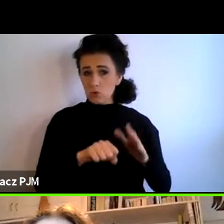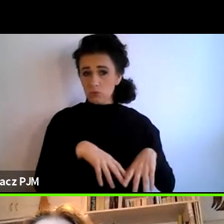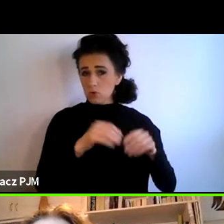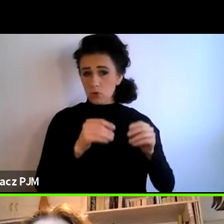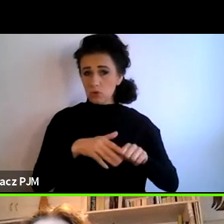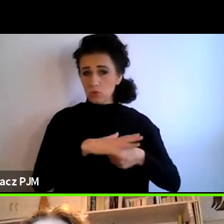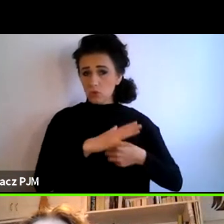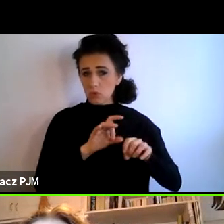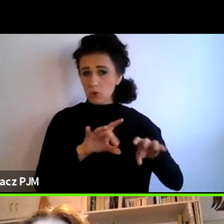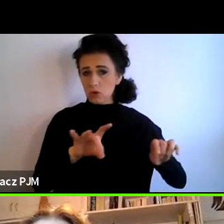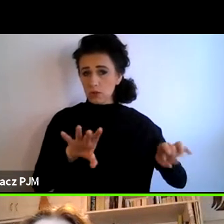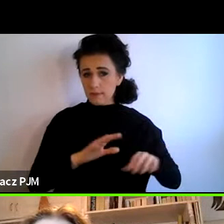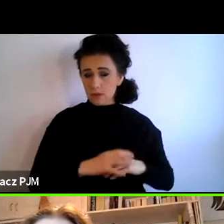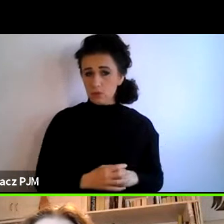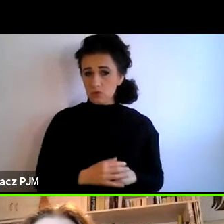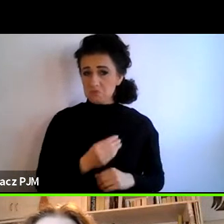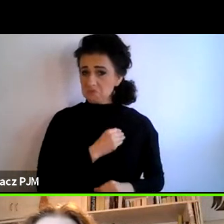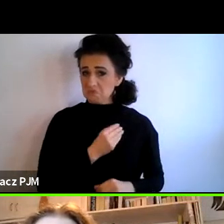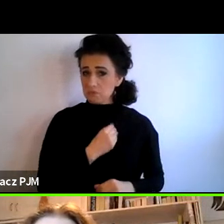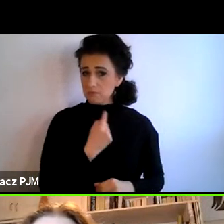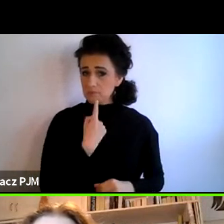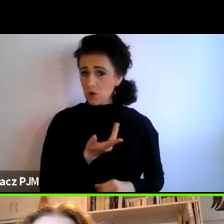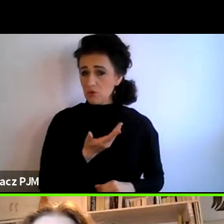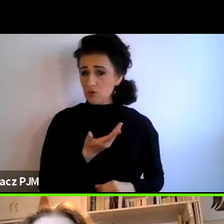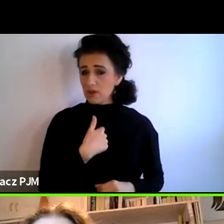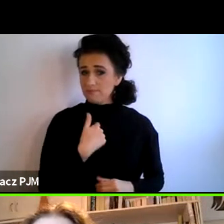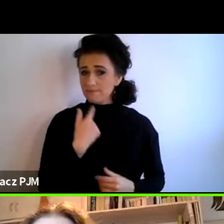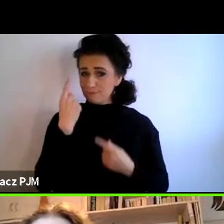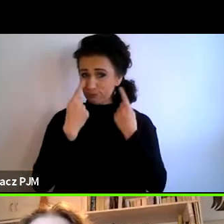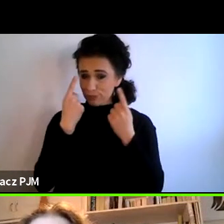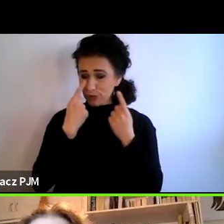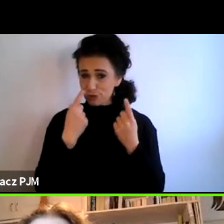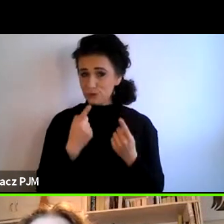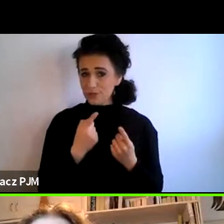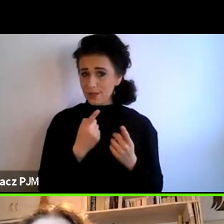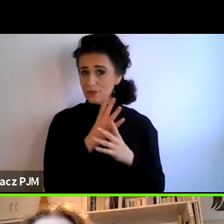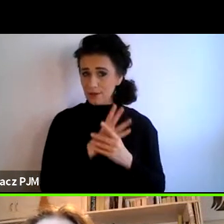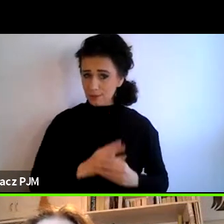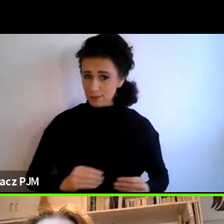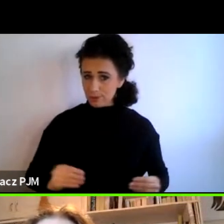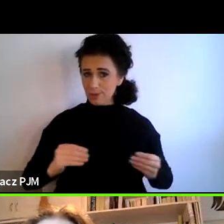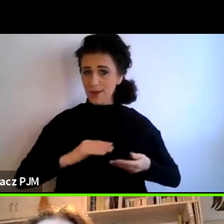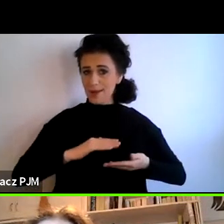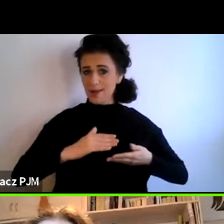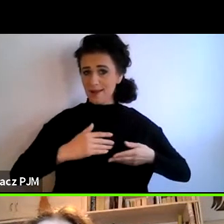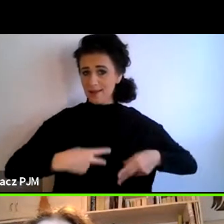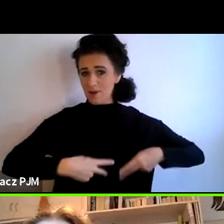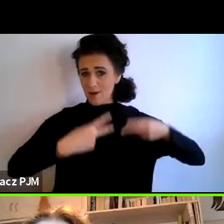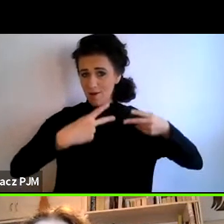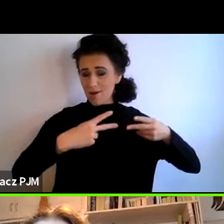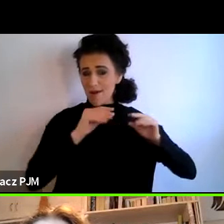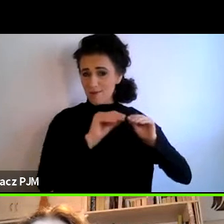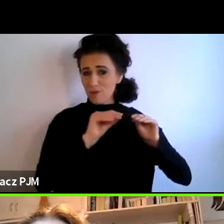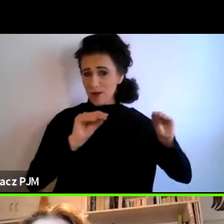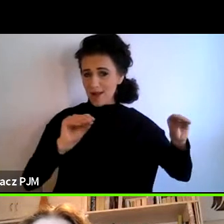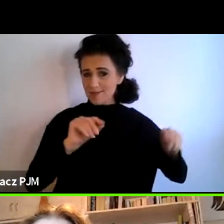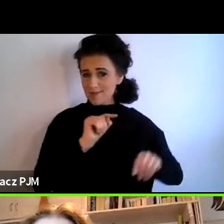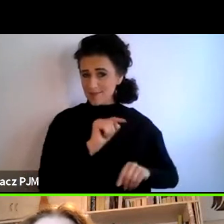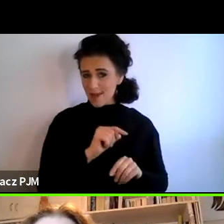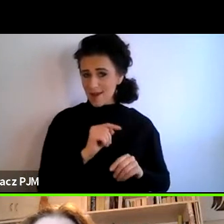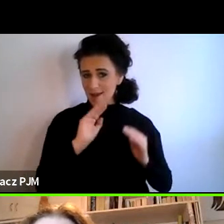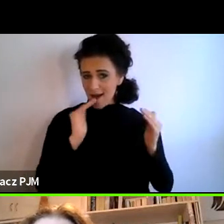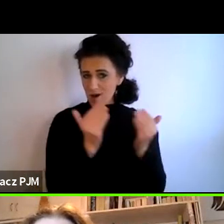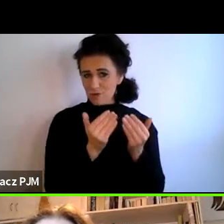i szczerze powiedziawszy, wydaje mi się, że z ulgą przyjęli edukację zdalną, dlatego że nie muszą,